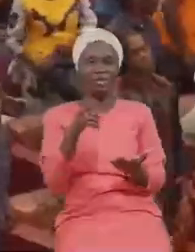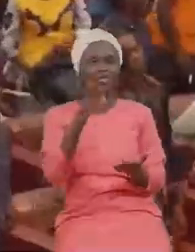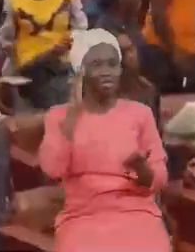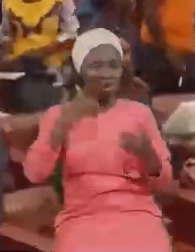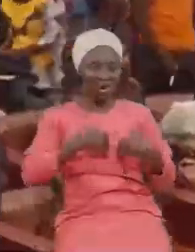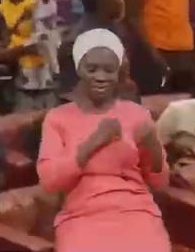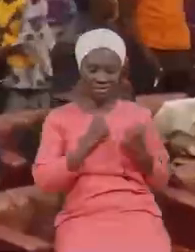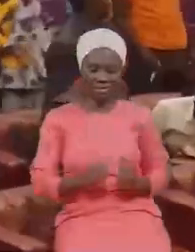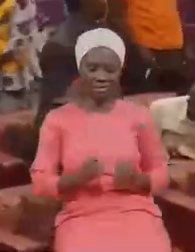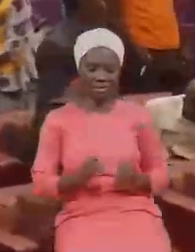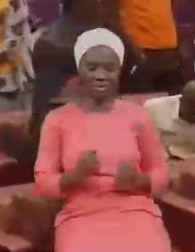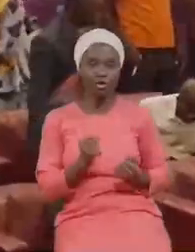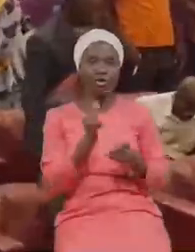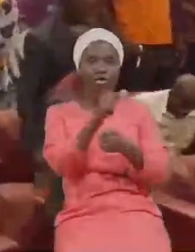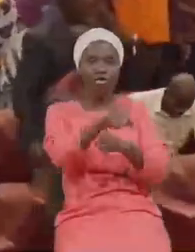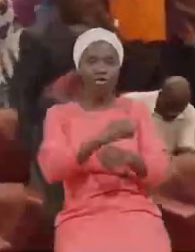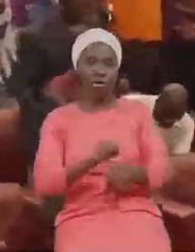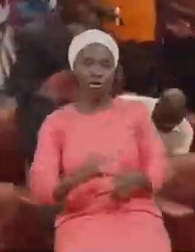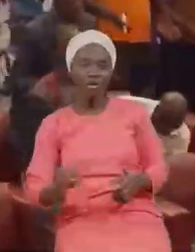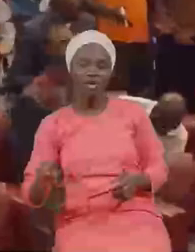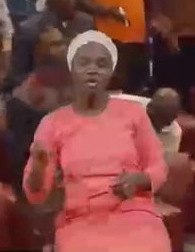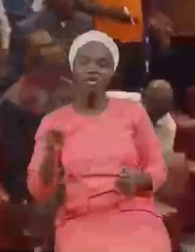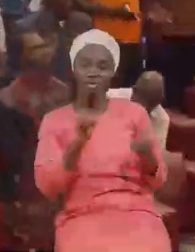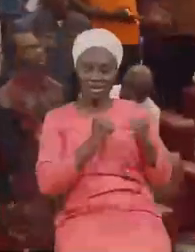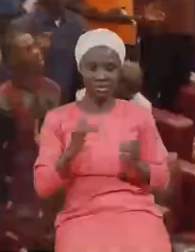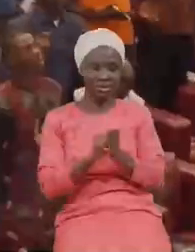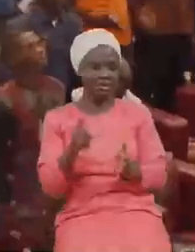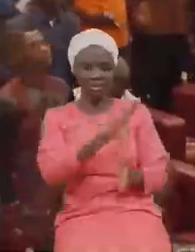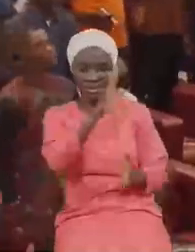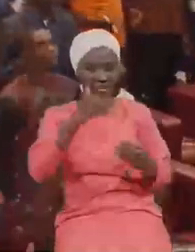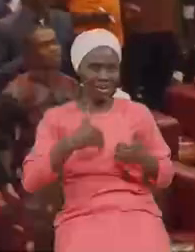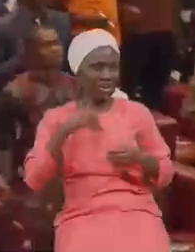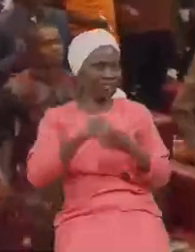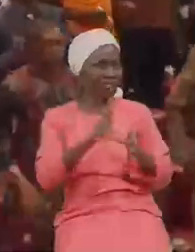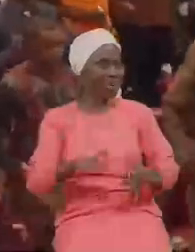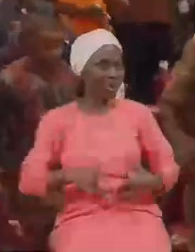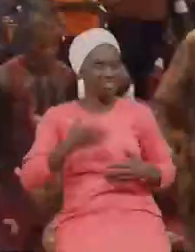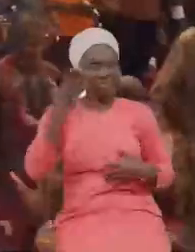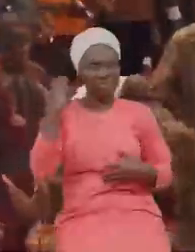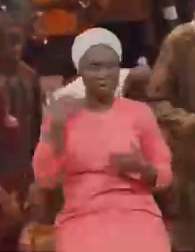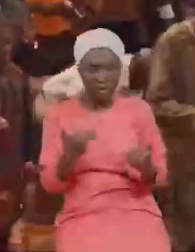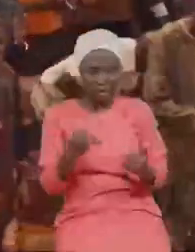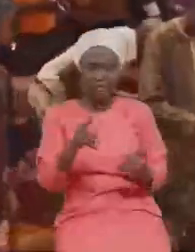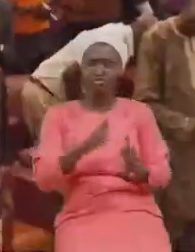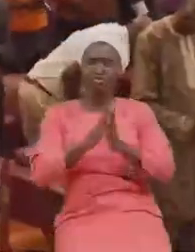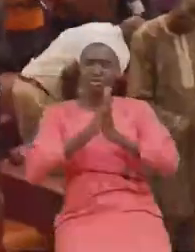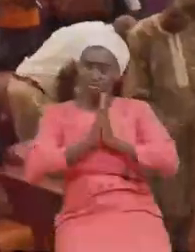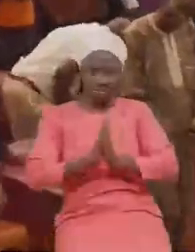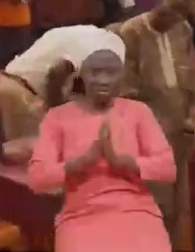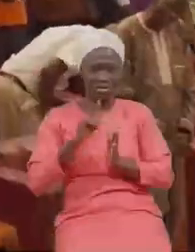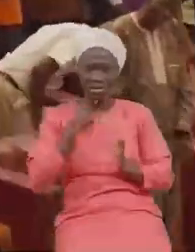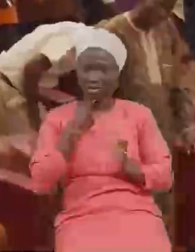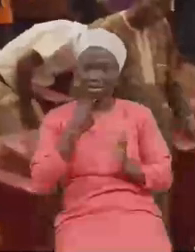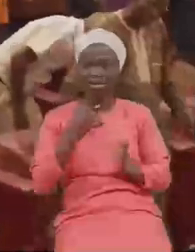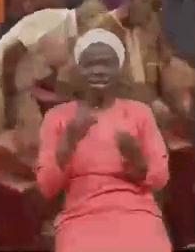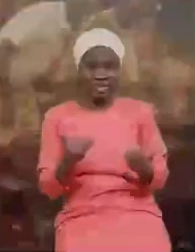la force victorieuse que vous n'avez jamais eu ouvert la bouche et parler au Seigneur dans la prière c'est le jour